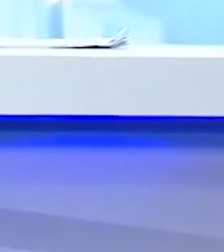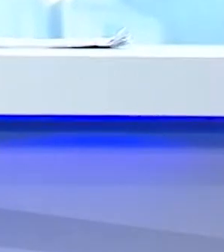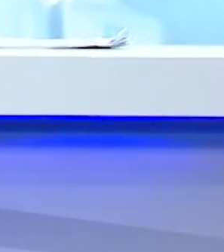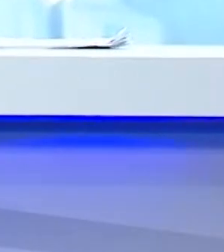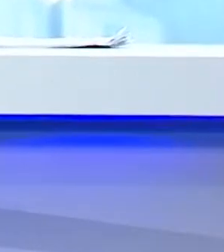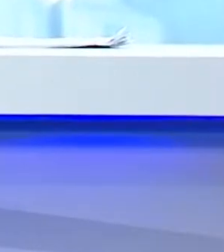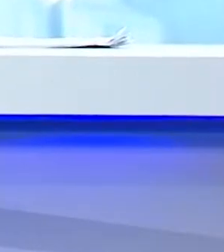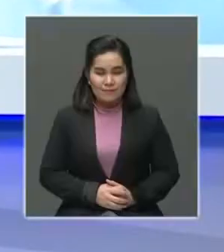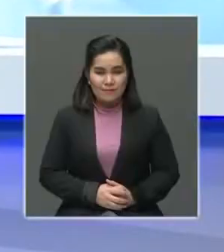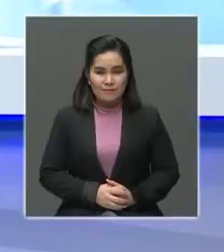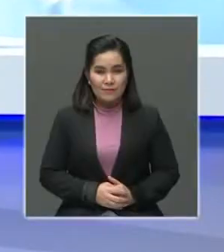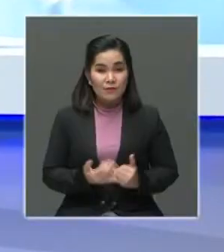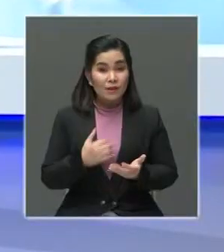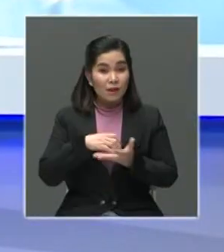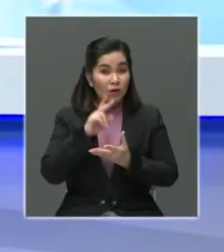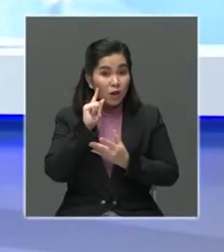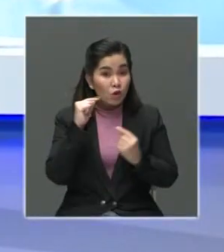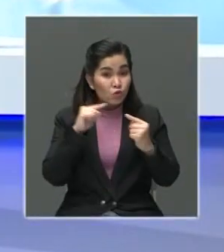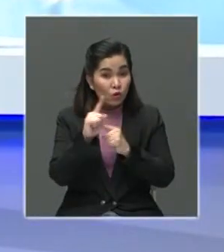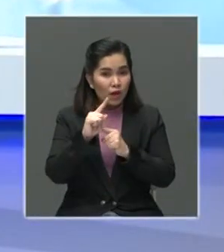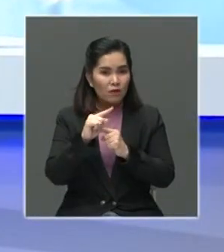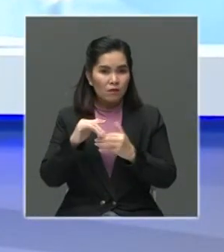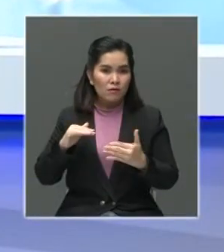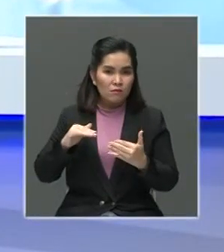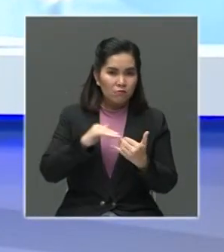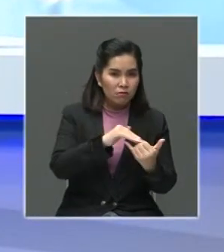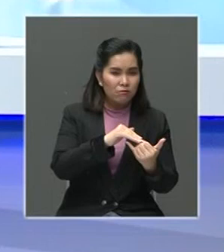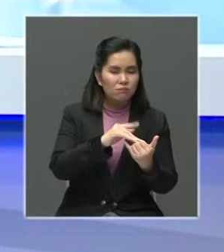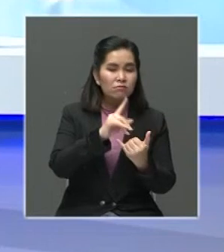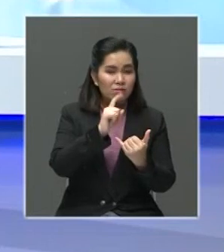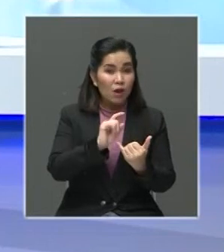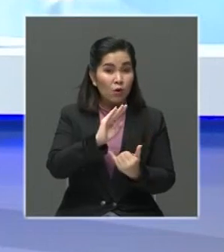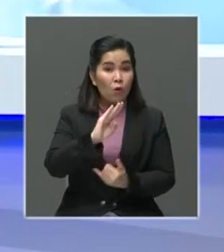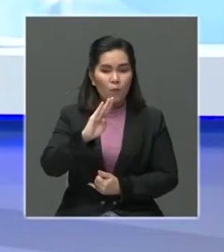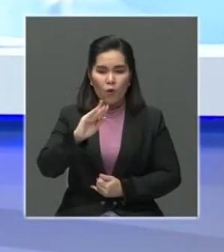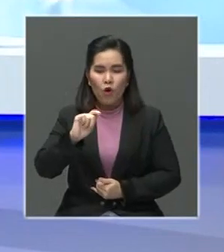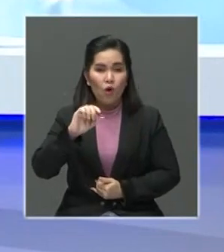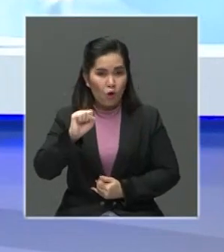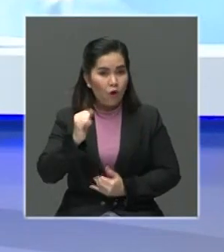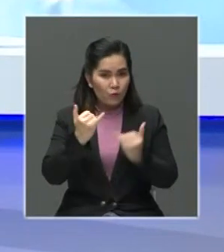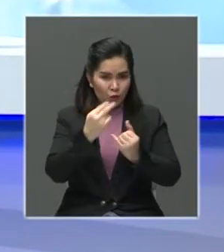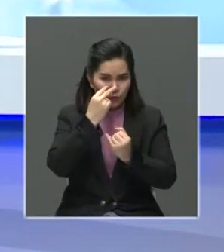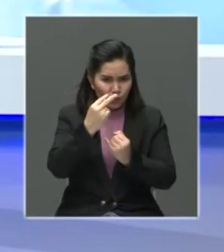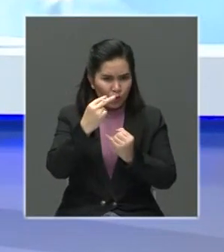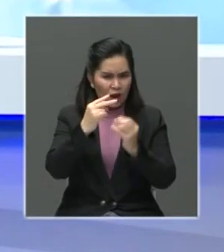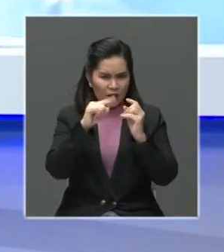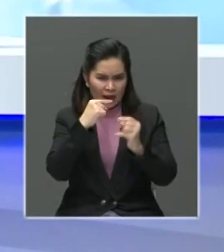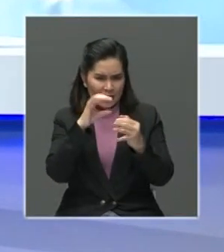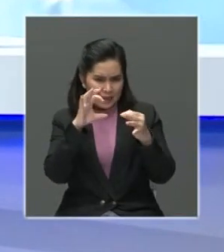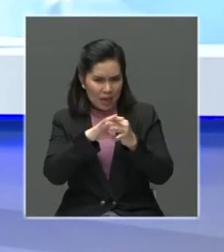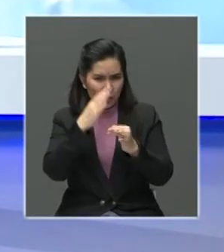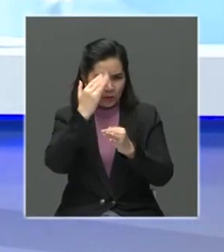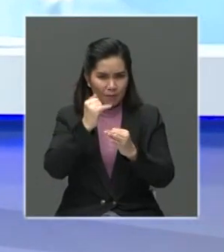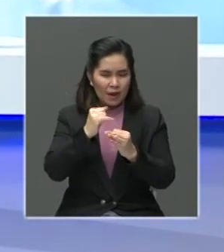คุณผู้ชมค่ะวันนี้ตามกันต่อในคดีของบอสอยู่วิทยานะคะวันนี้จะพาไปย้อนดูตัว6ตัวละครสำคัญที่เป็นจุดพลิกของ